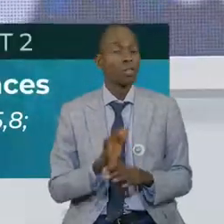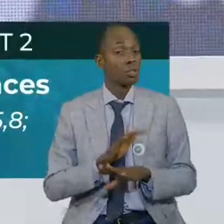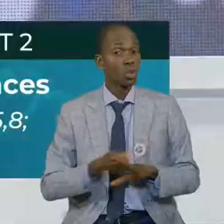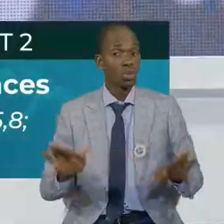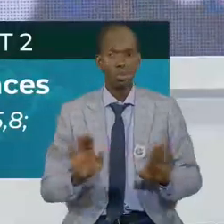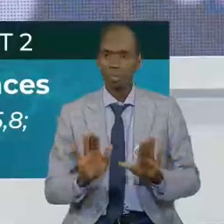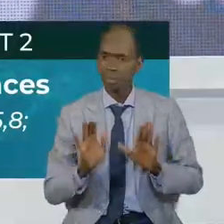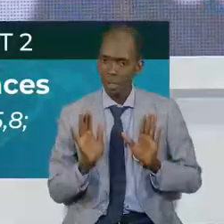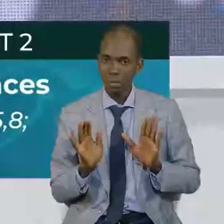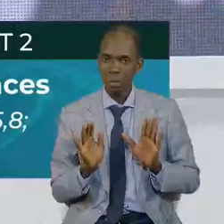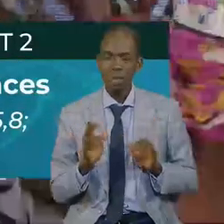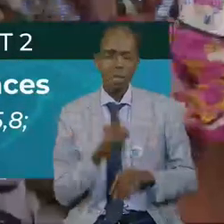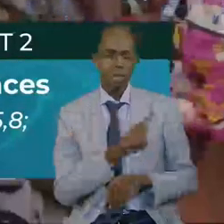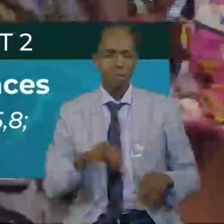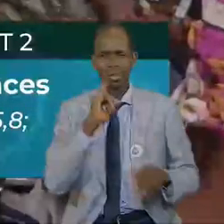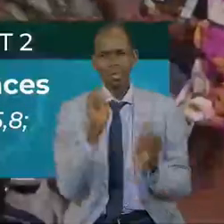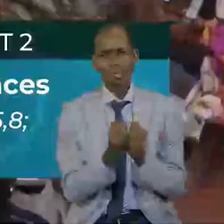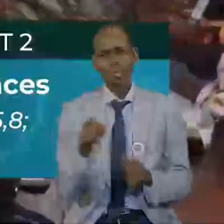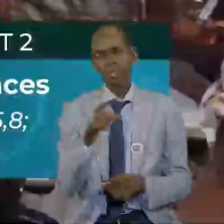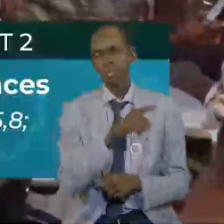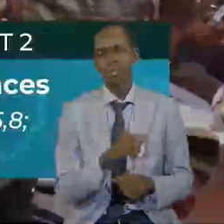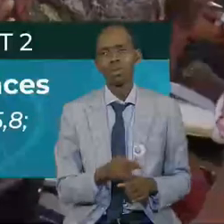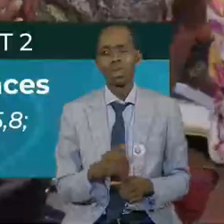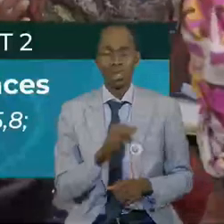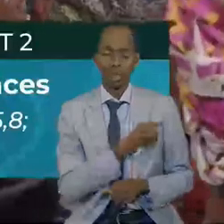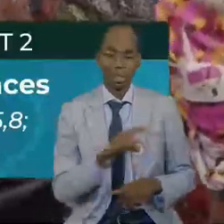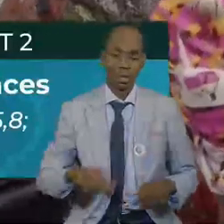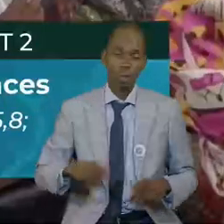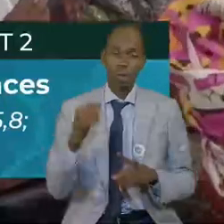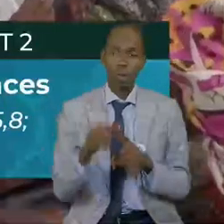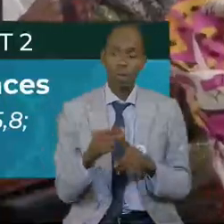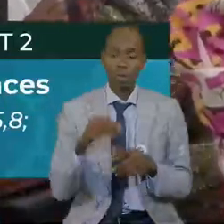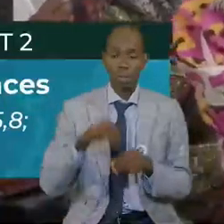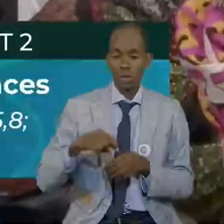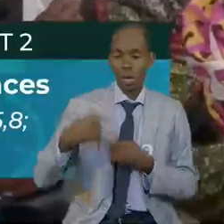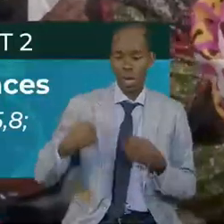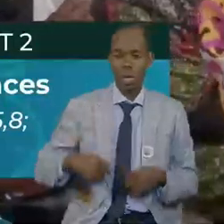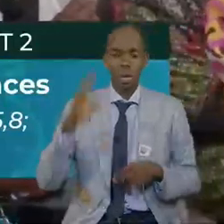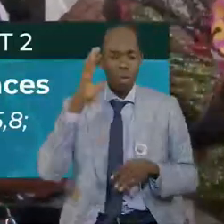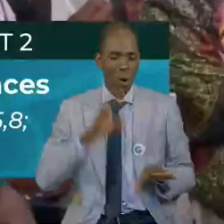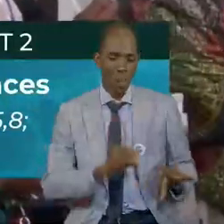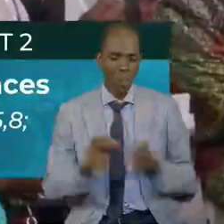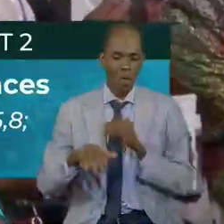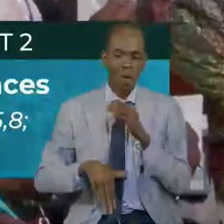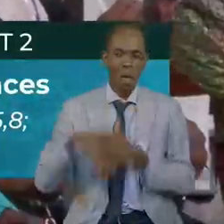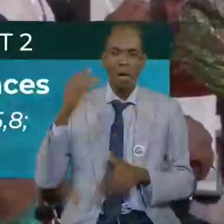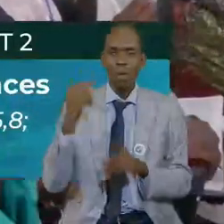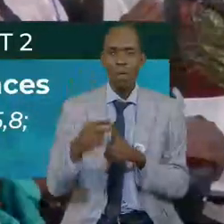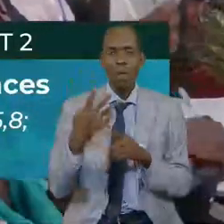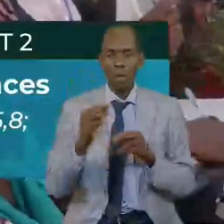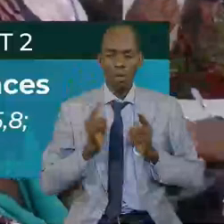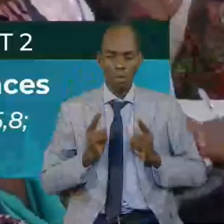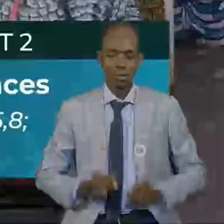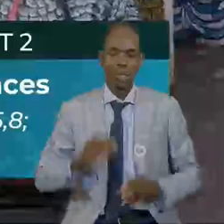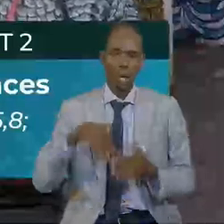crains pas. The Lord is with you. Dieu est avec toi. And the word of God in your heart will drive away the word of men in your